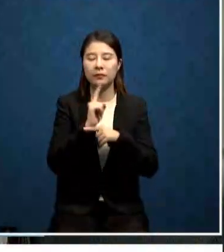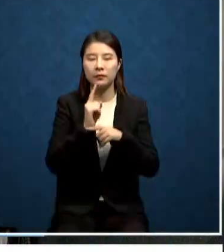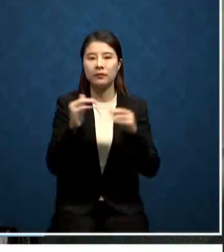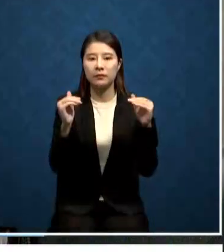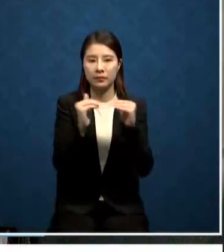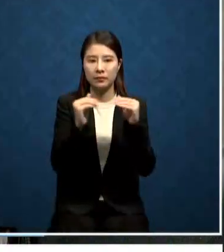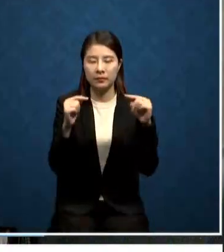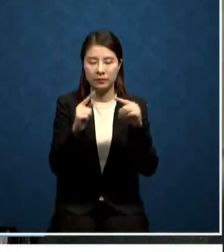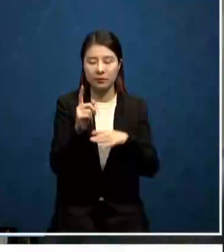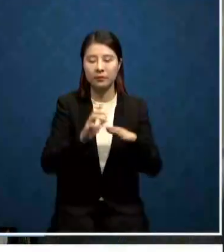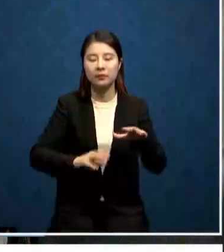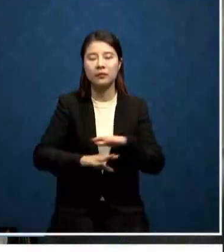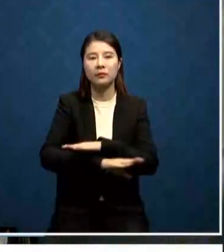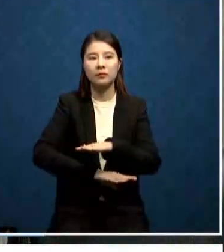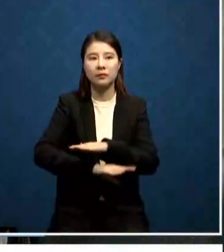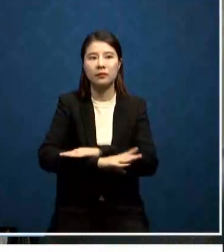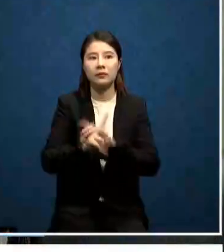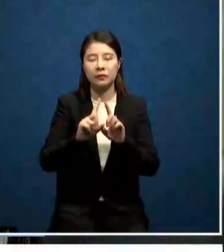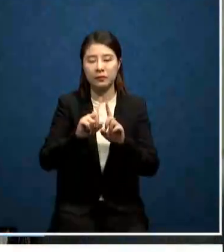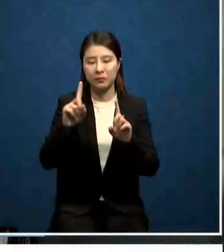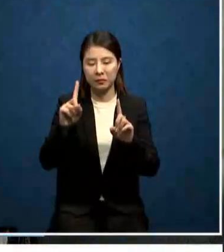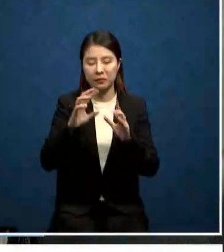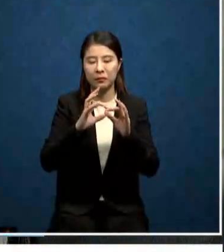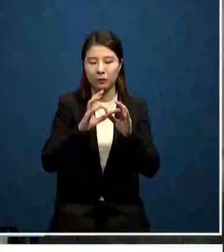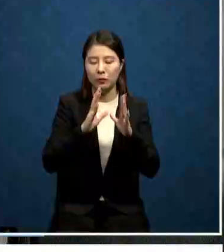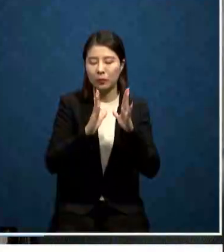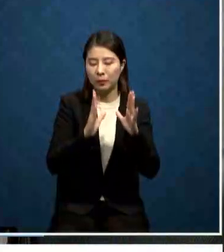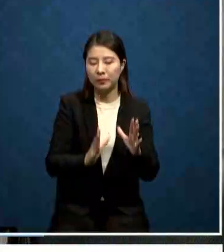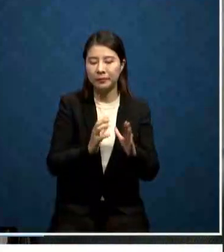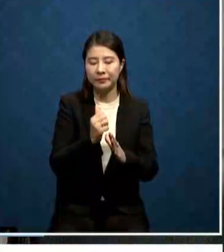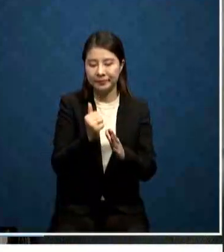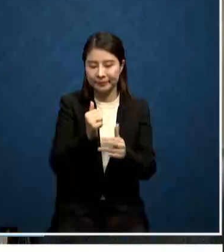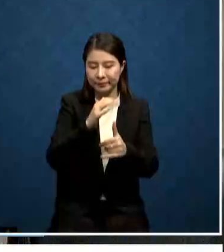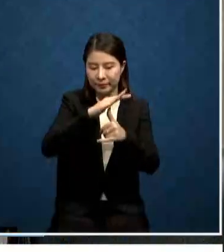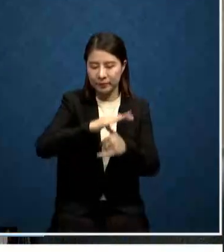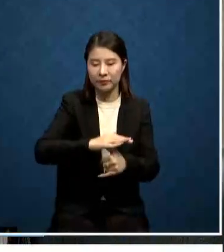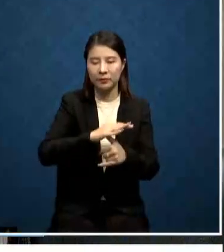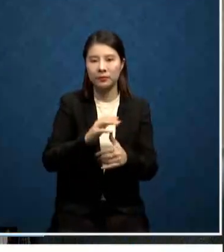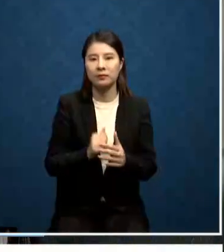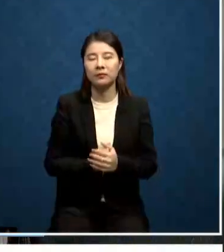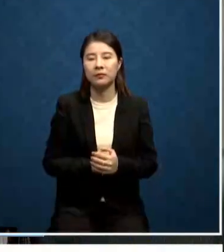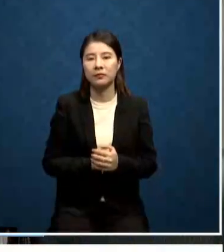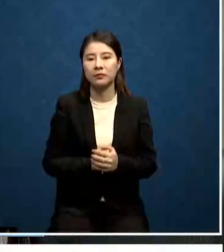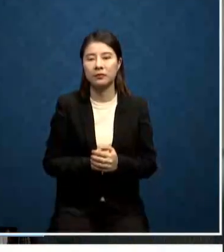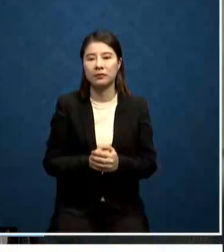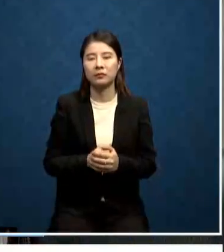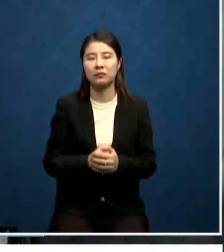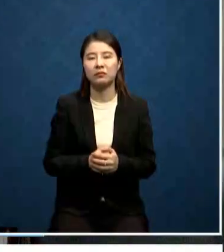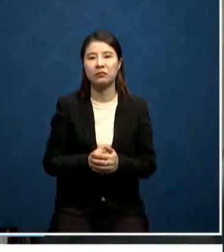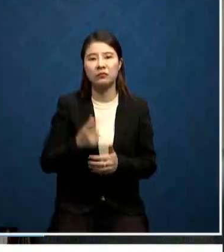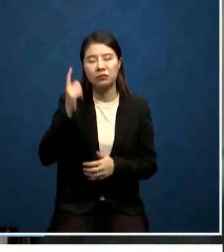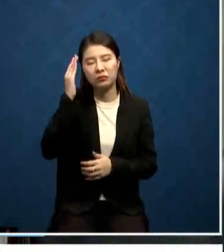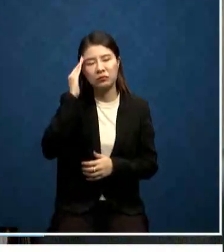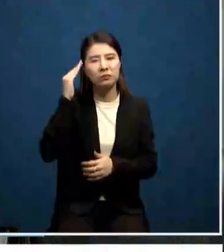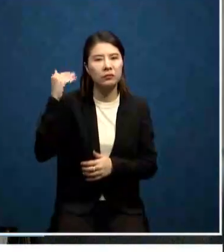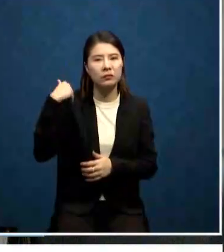ธิพื้นฐานก็คือว่าหนึ่งจะต้องไม่ไปละเมิดคนอื่นเนี่ยบางทีเขาก็ทราบนะครับแต่ว่าในลึกซึ้งจริงๆอาจจะไม่ทราบแล้วก็สิท